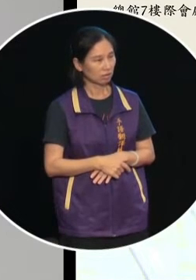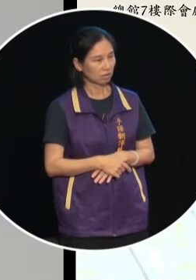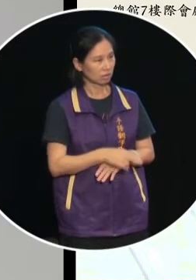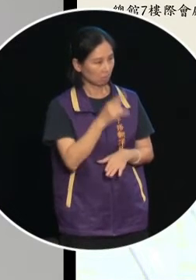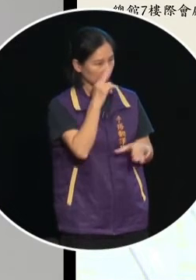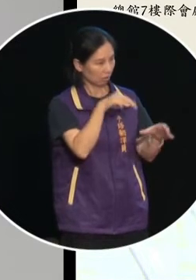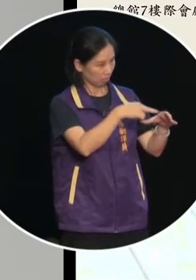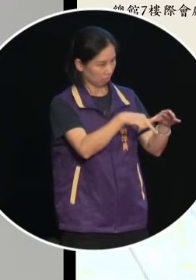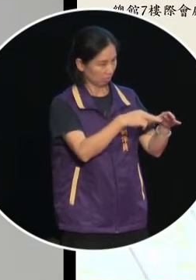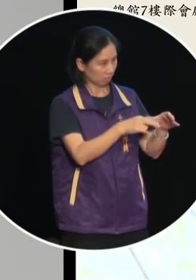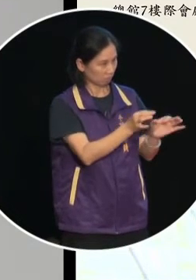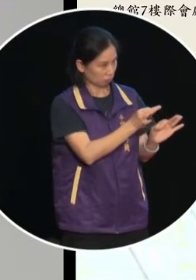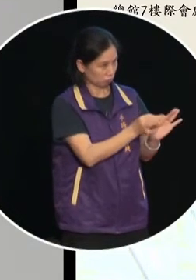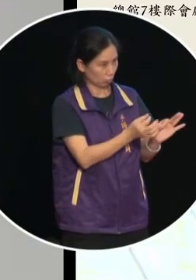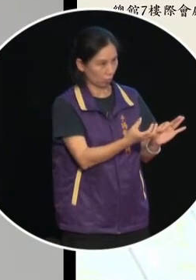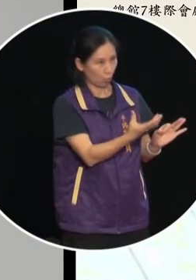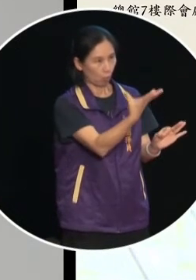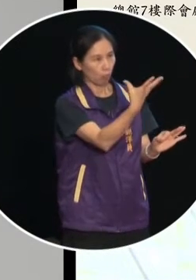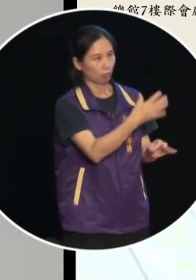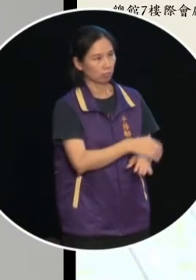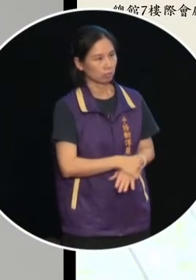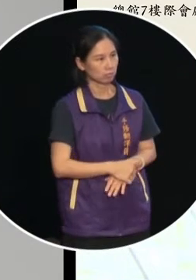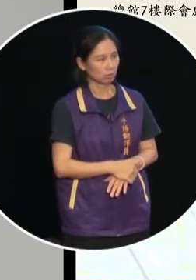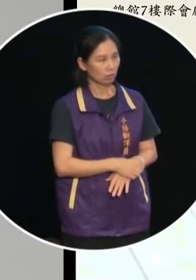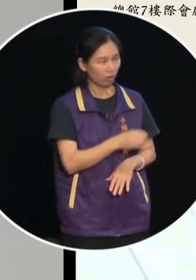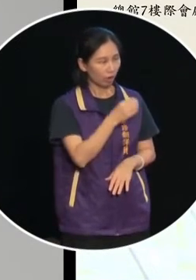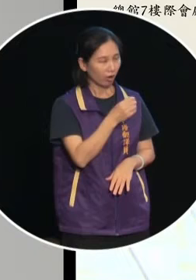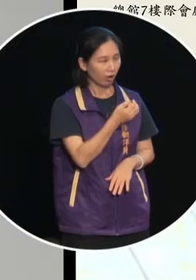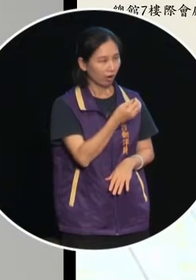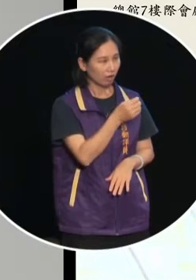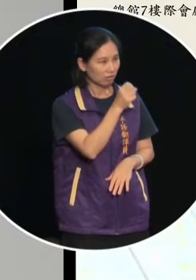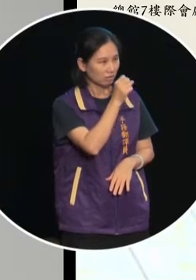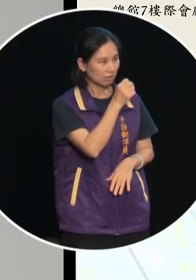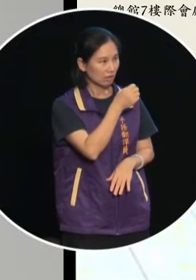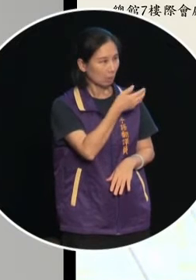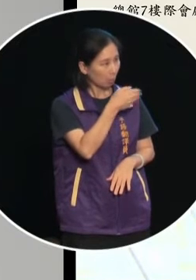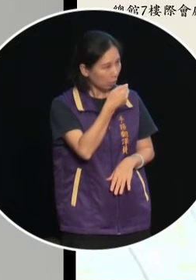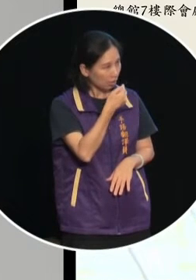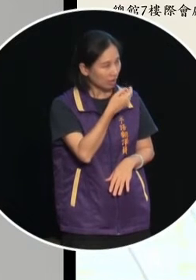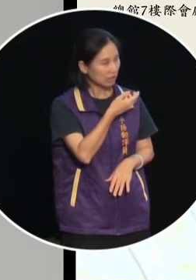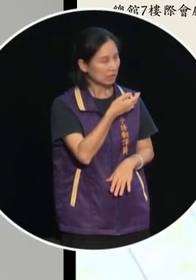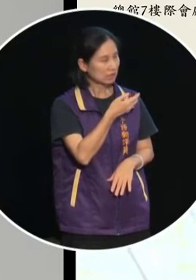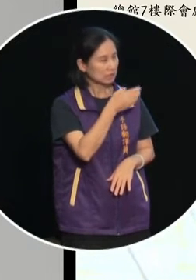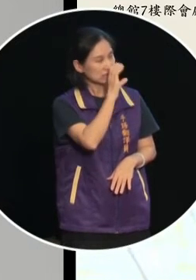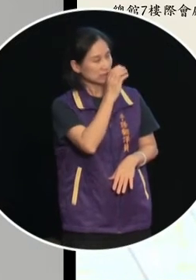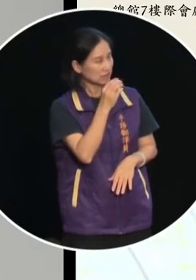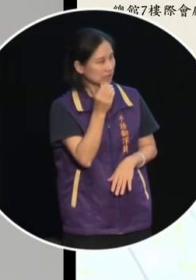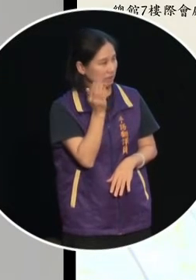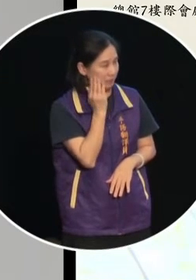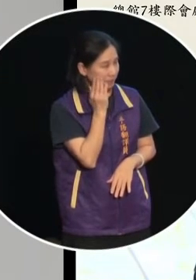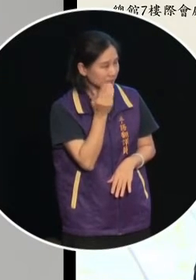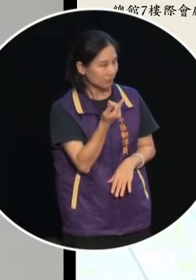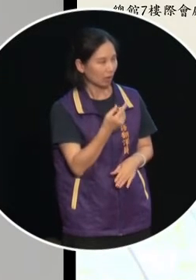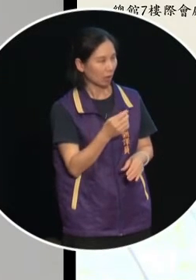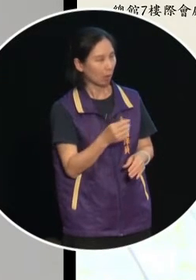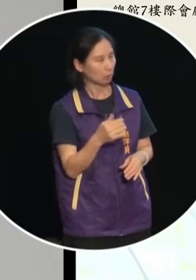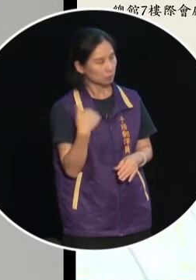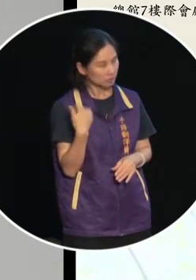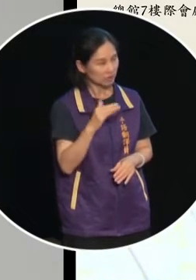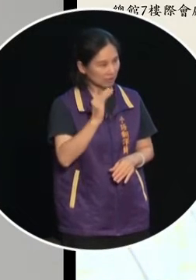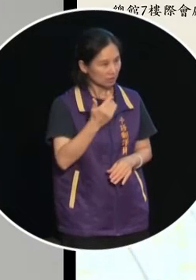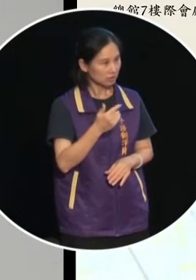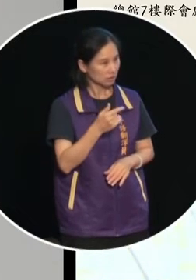来越多，不知道味道好不好，但是而且蛮贵嘛，所以有时候觉得哎，这个咖啡